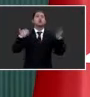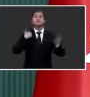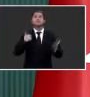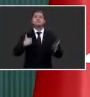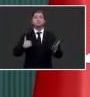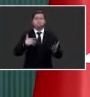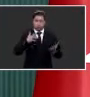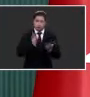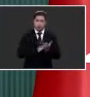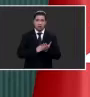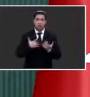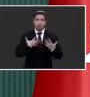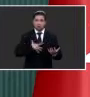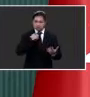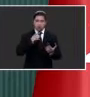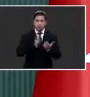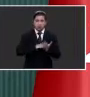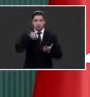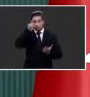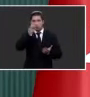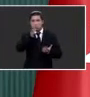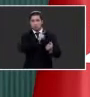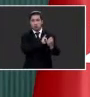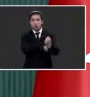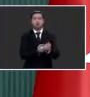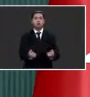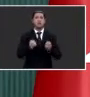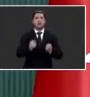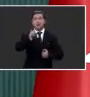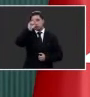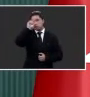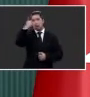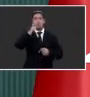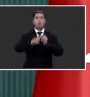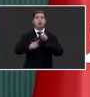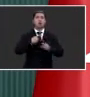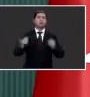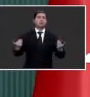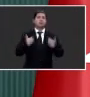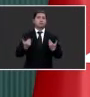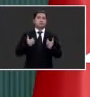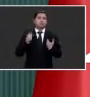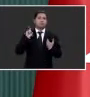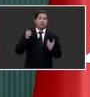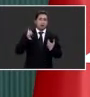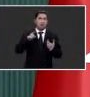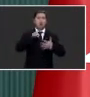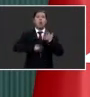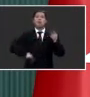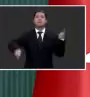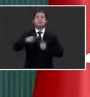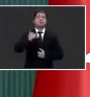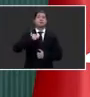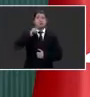Azime birikime güce sahip tek siyasi irade ve yönetim